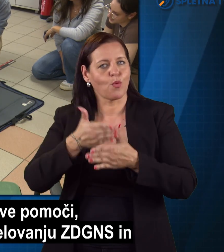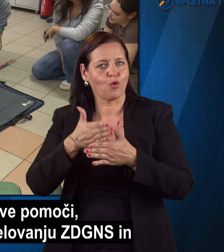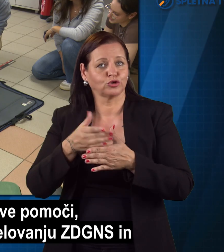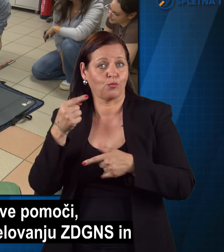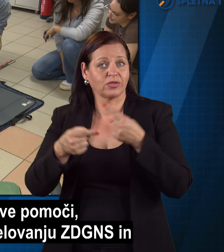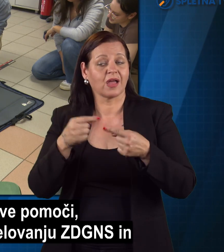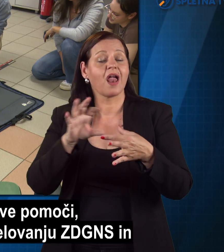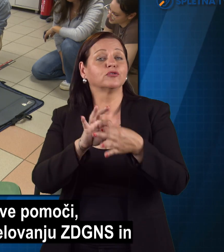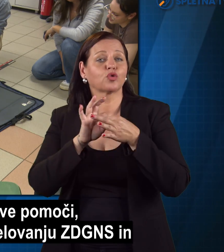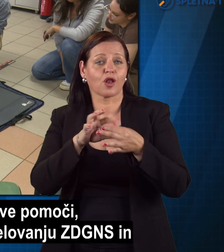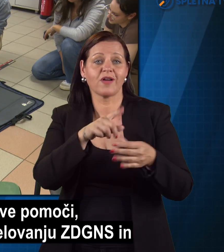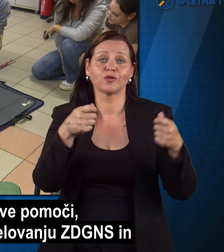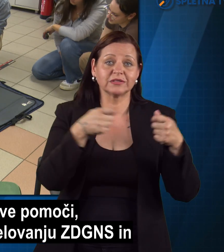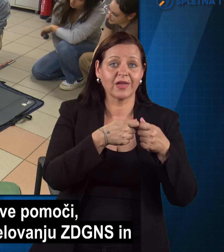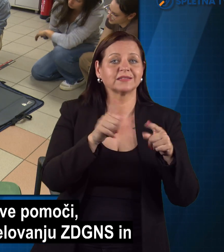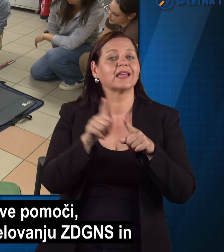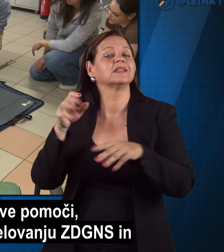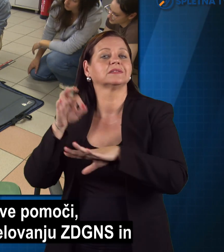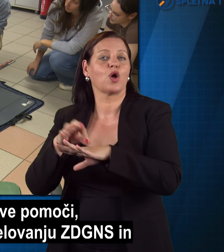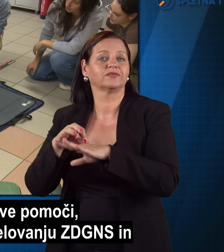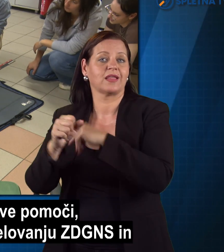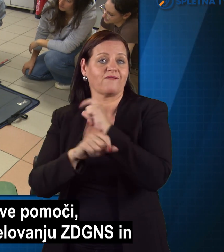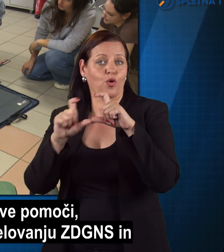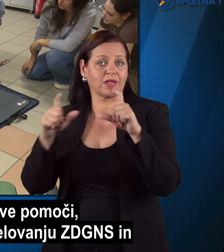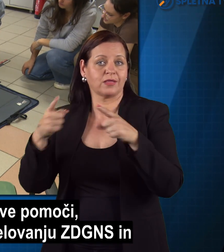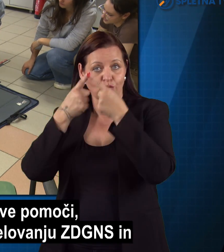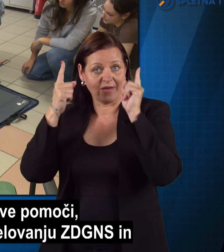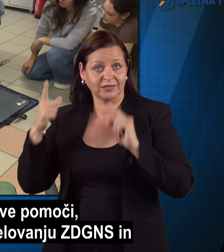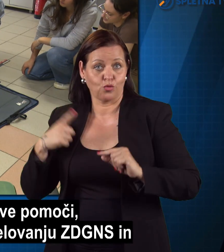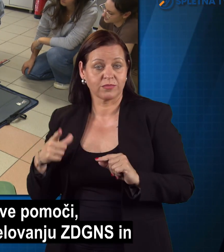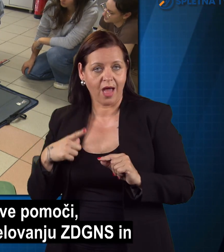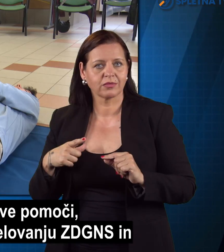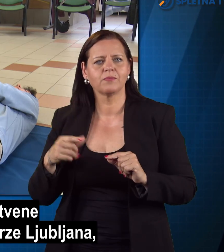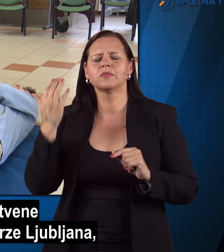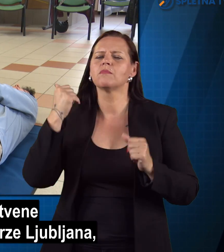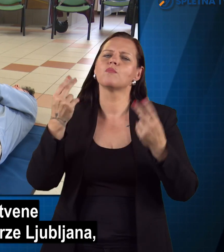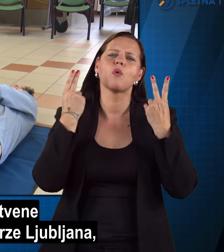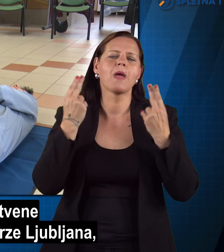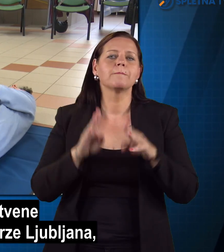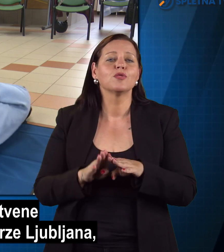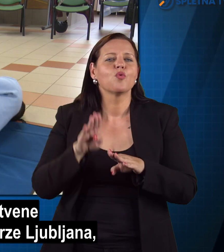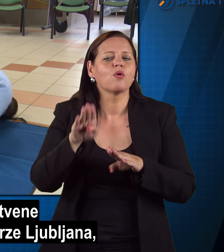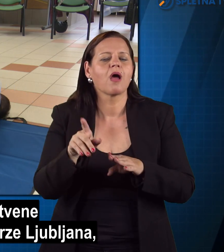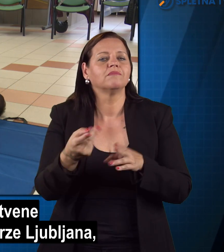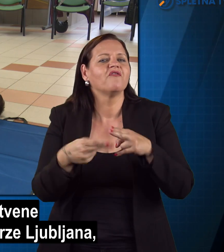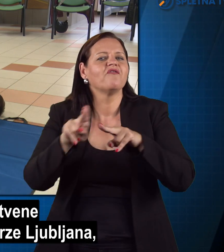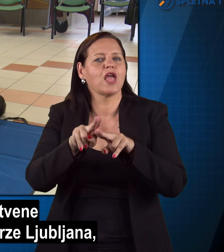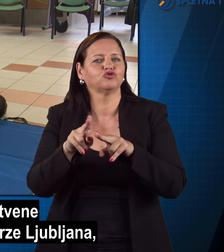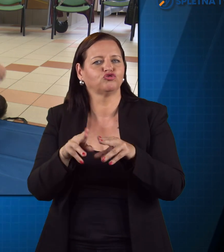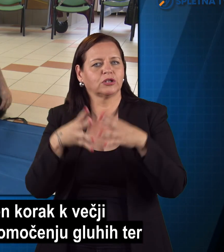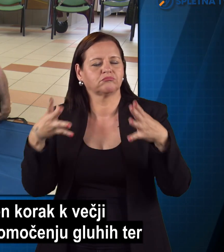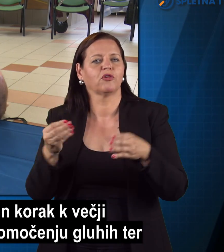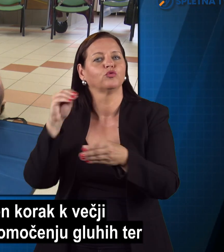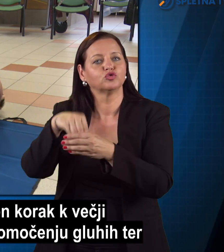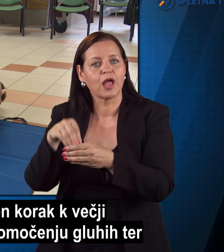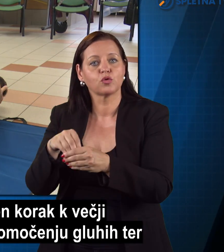Delavnica prve pomoči, ki je potekala v sodelovanju z DGNS in Zdravstvene fakultete Univerze Ljubljana, je